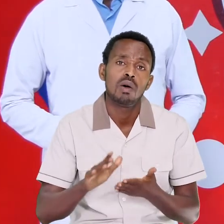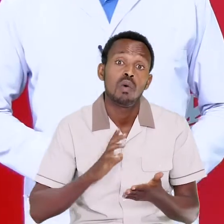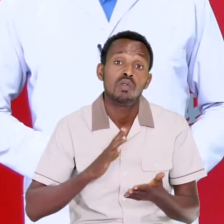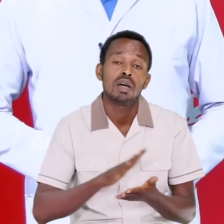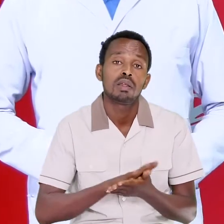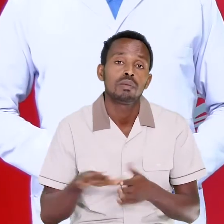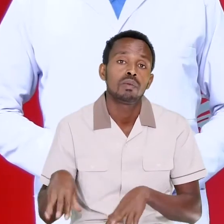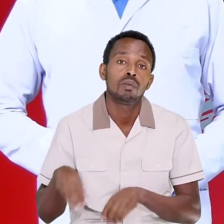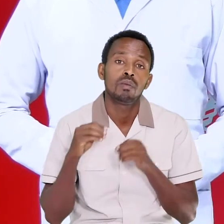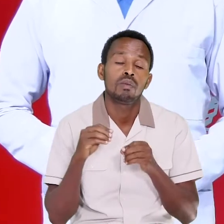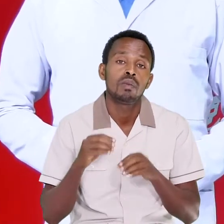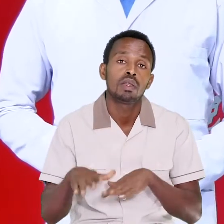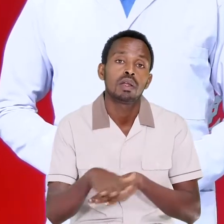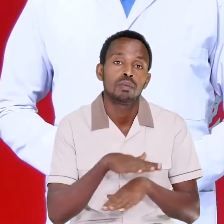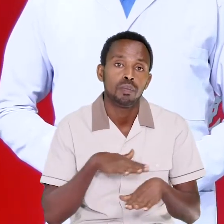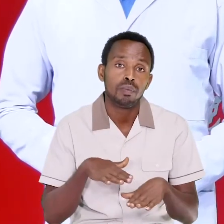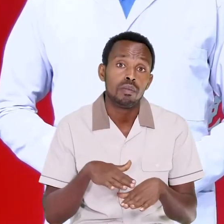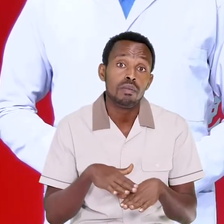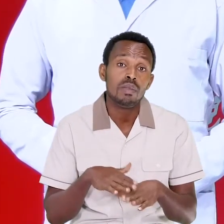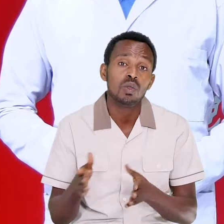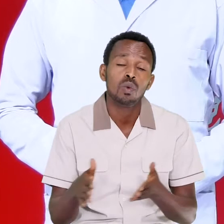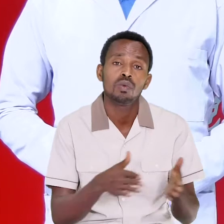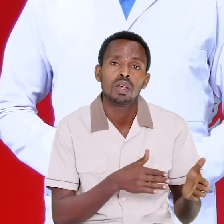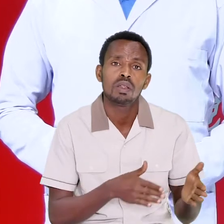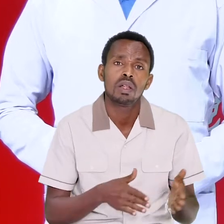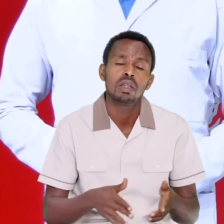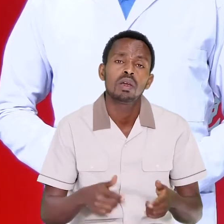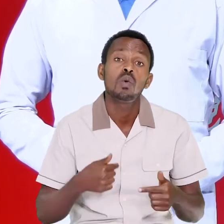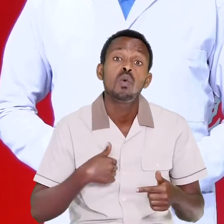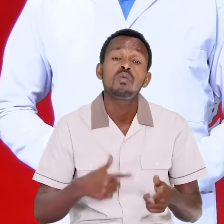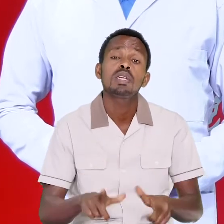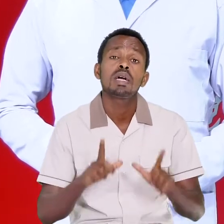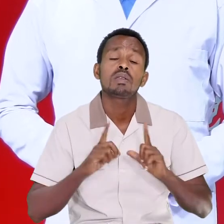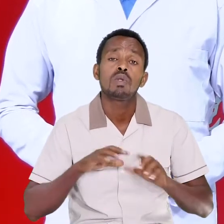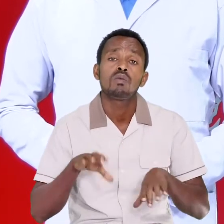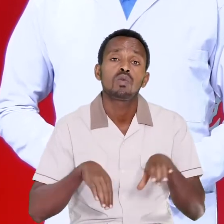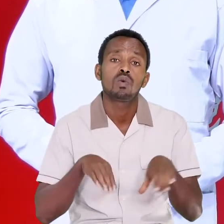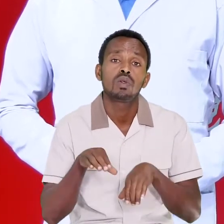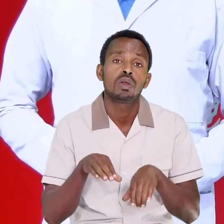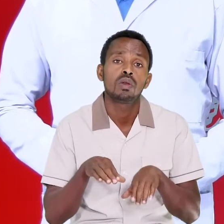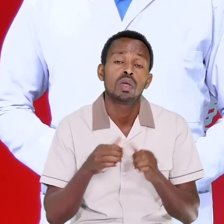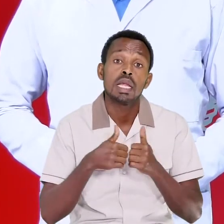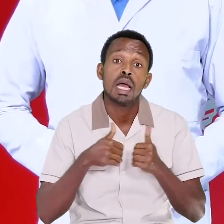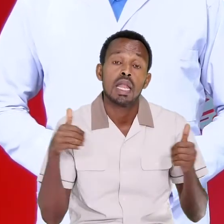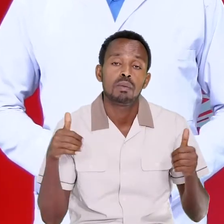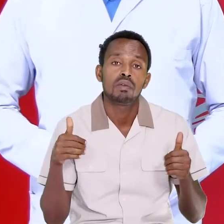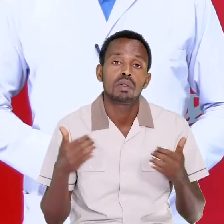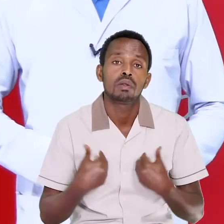Barattoota, asirraa tooftaa inni of jiraachisuudhaaf godhu kana adda baafattanii jirtu.